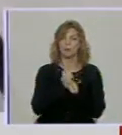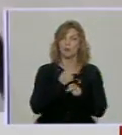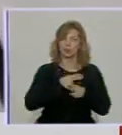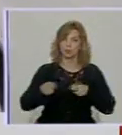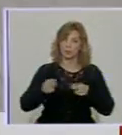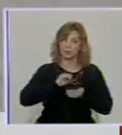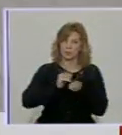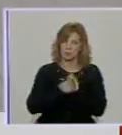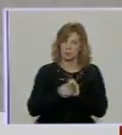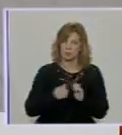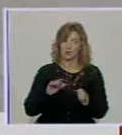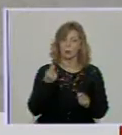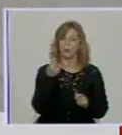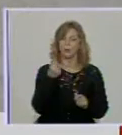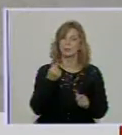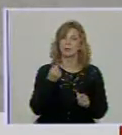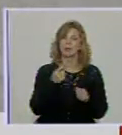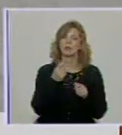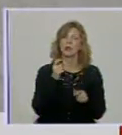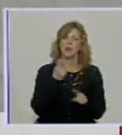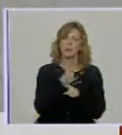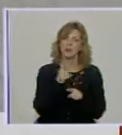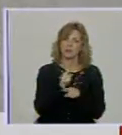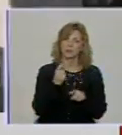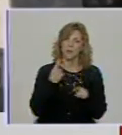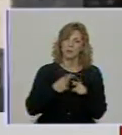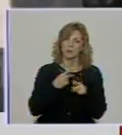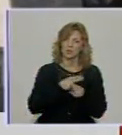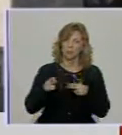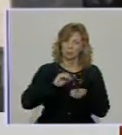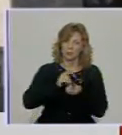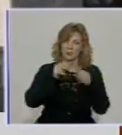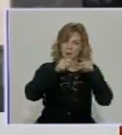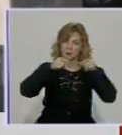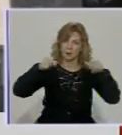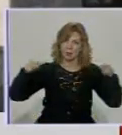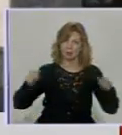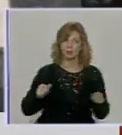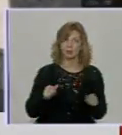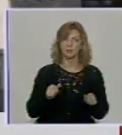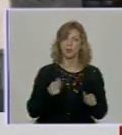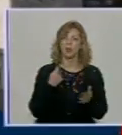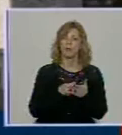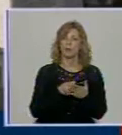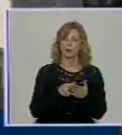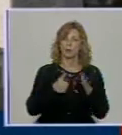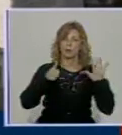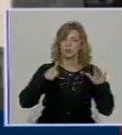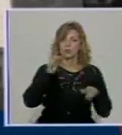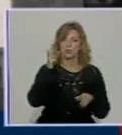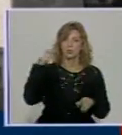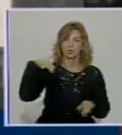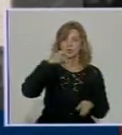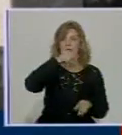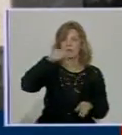făcut aprovizionarea cu material antiderapant. Se vor achiziționa aproximativ 600 de tone de sare, la care se adaugă